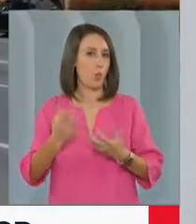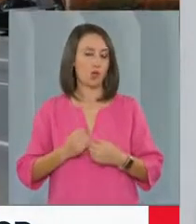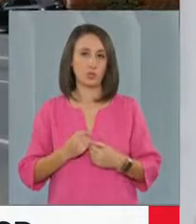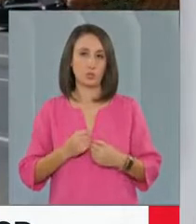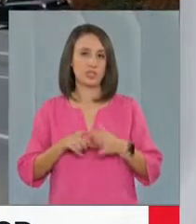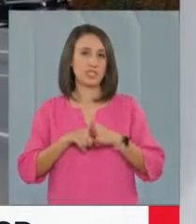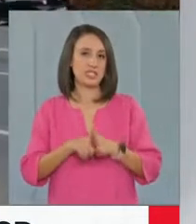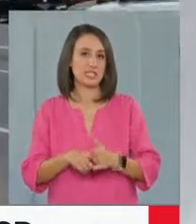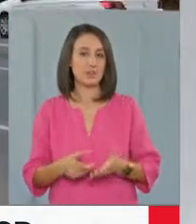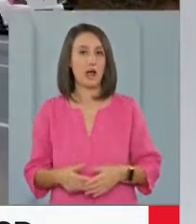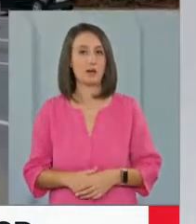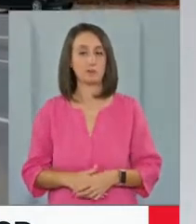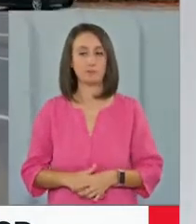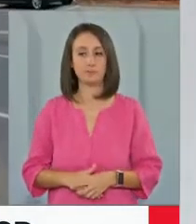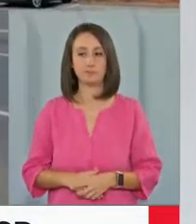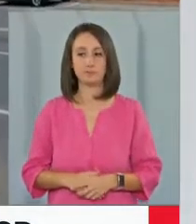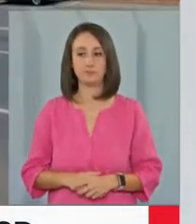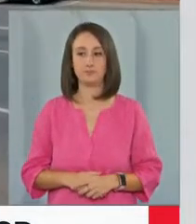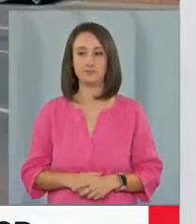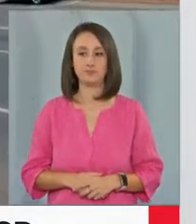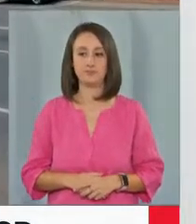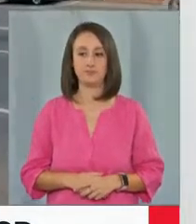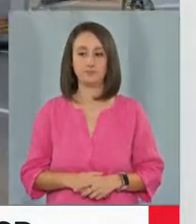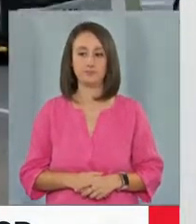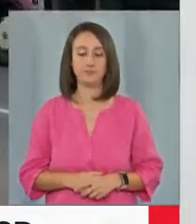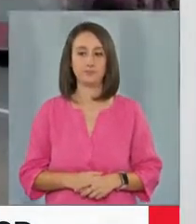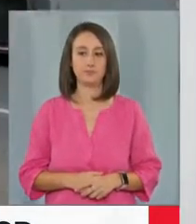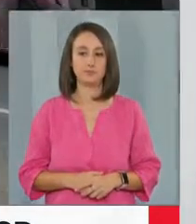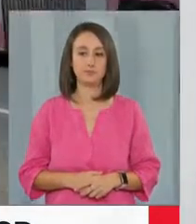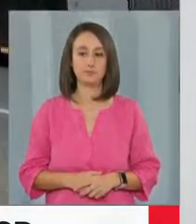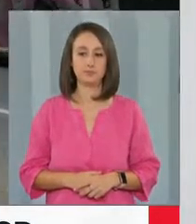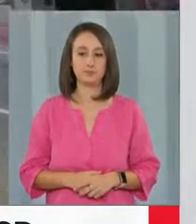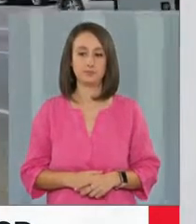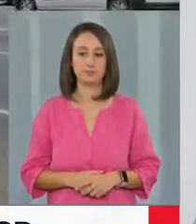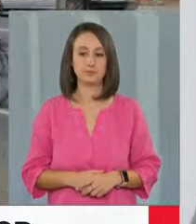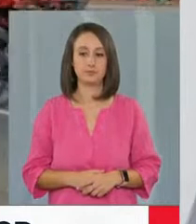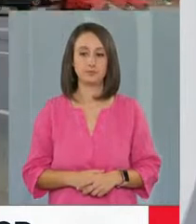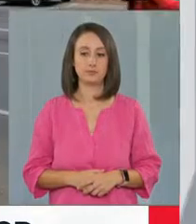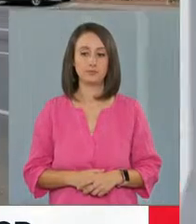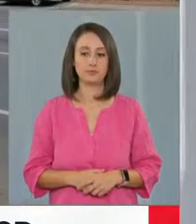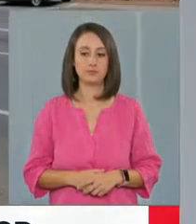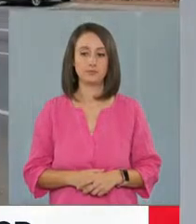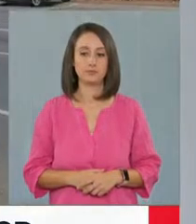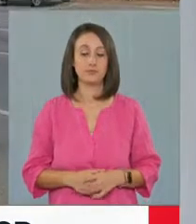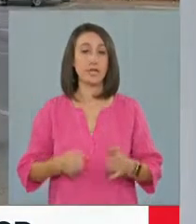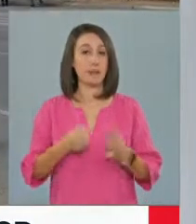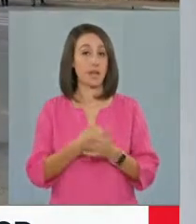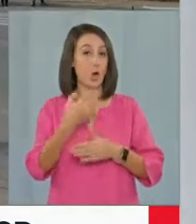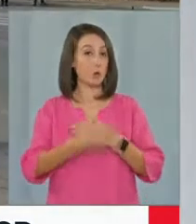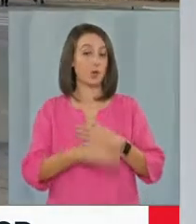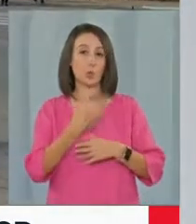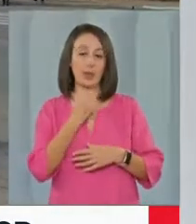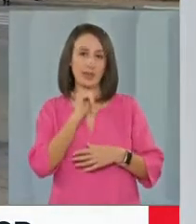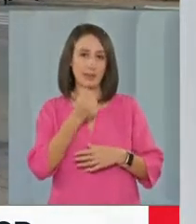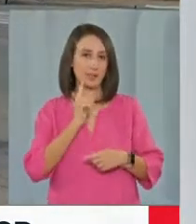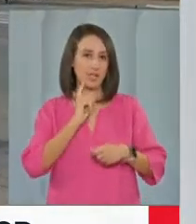atingere și nu discriminează categoriile vulnerabile. Până la urmă, nu este nimic rău să impui o